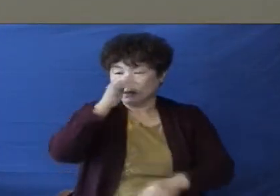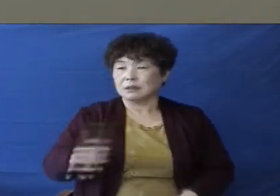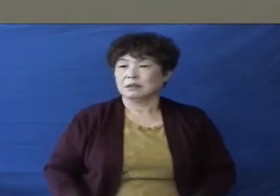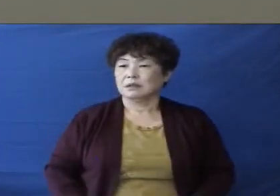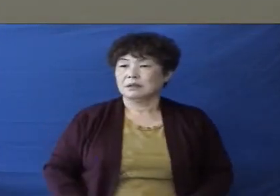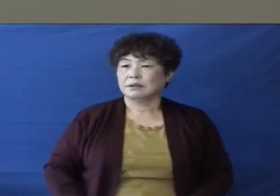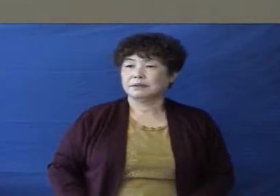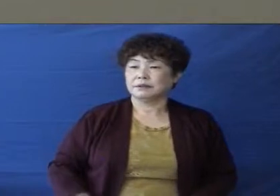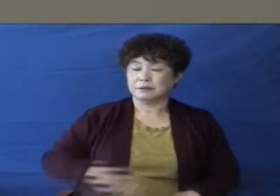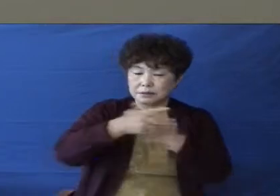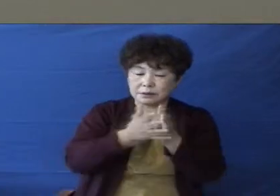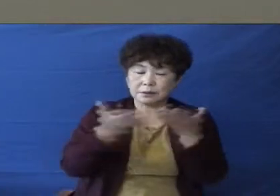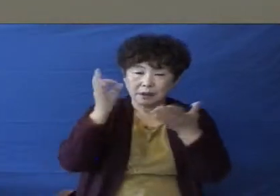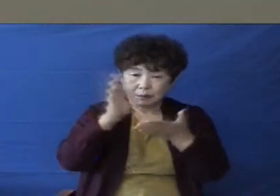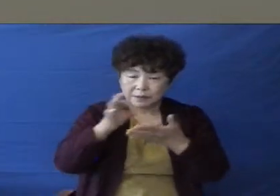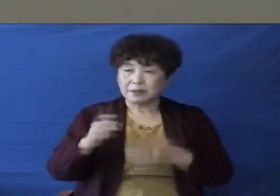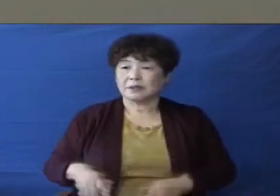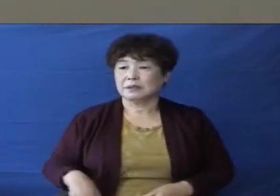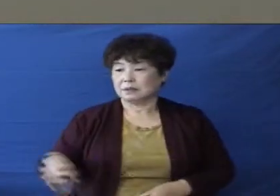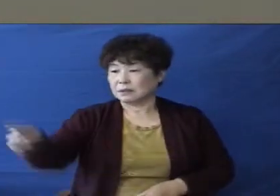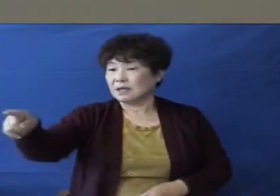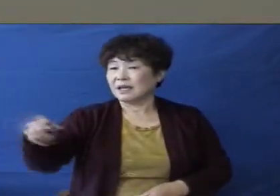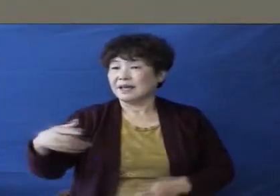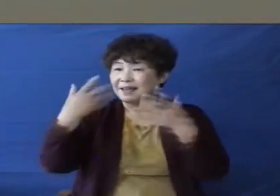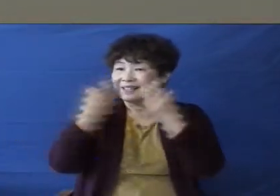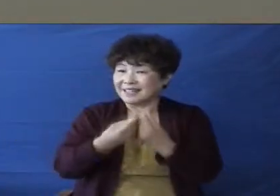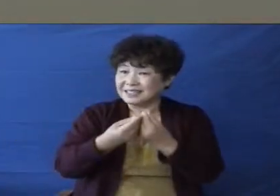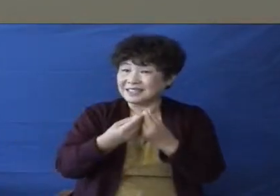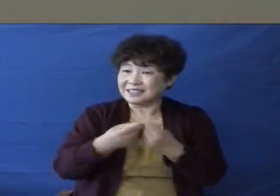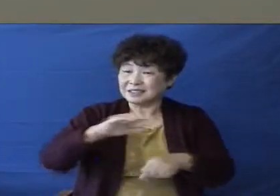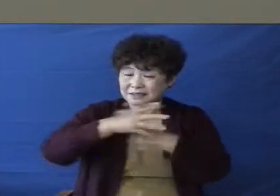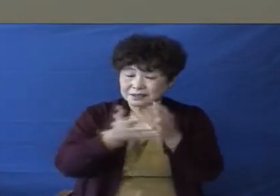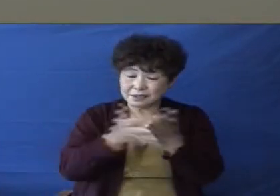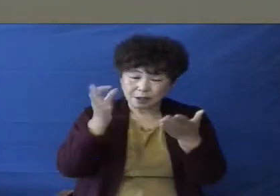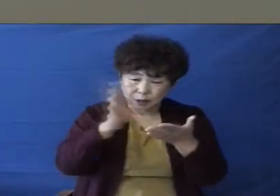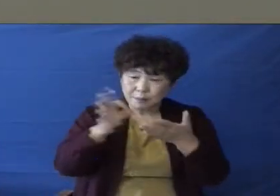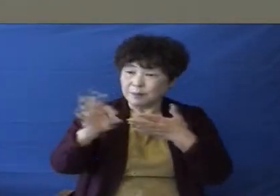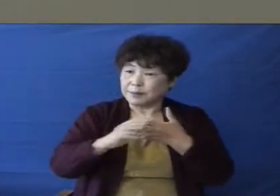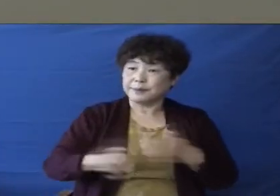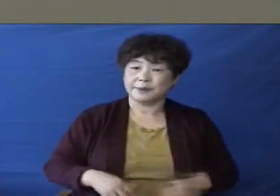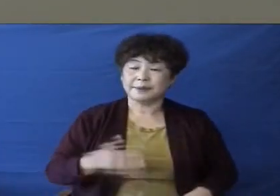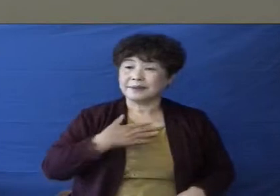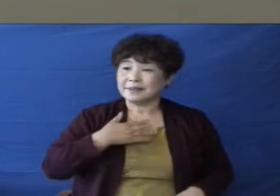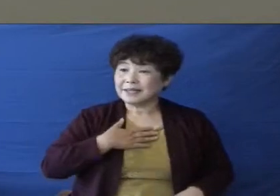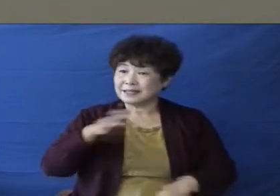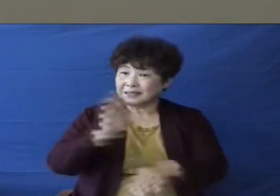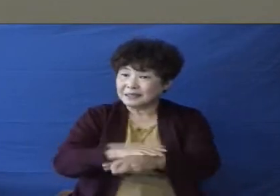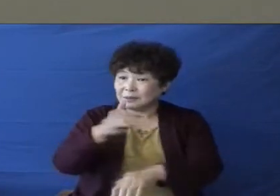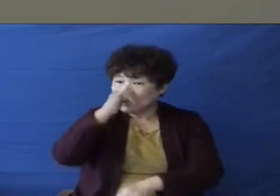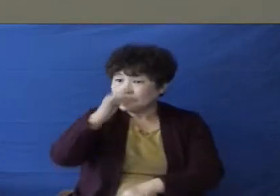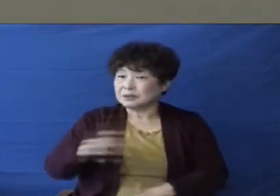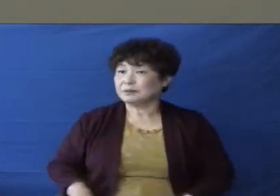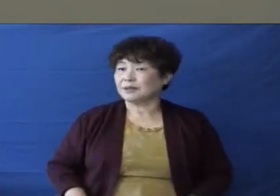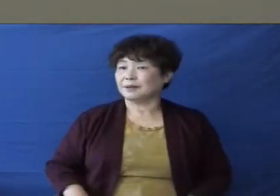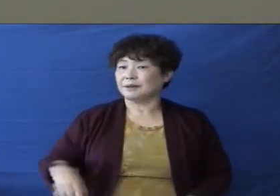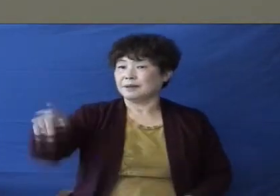사람이 잘못했으면 일대일로 가서 만나 그런데 이어 잘못했어 이렇게 얘기해 줘 어 만약 n 이 말이